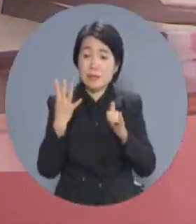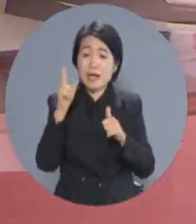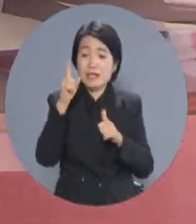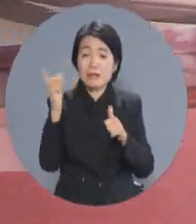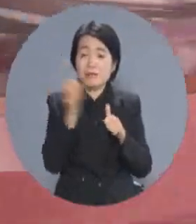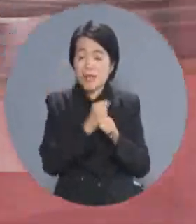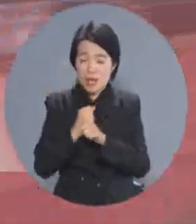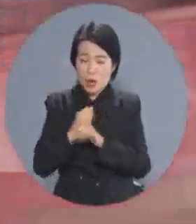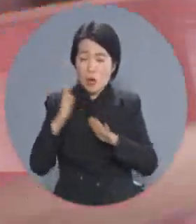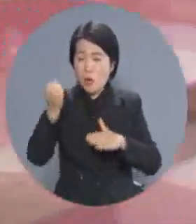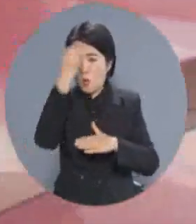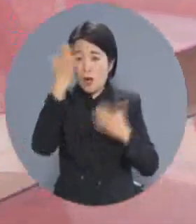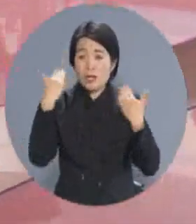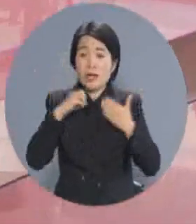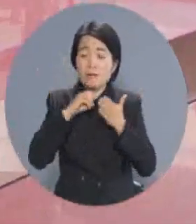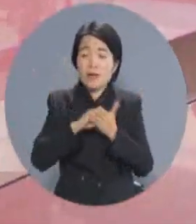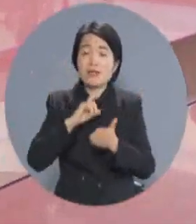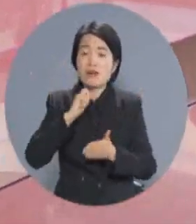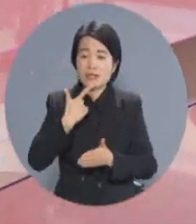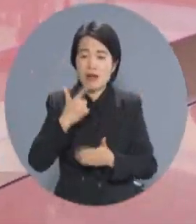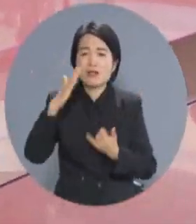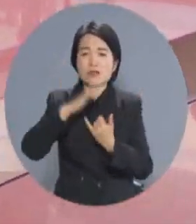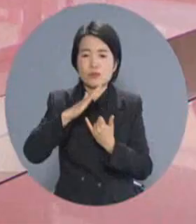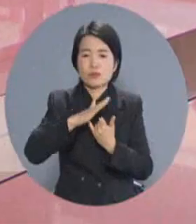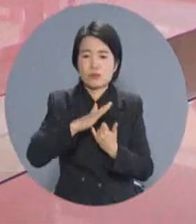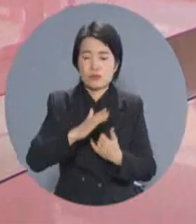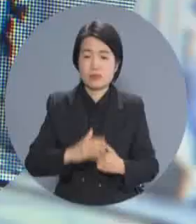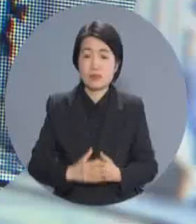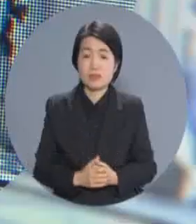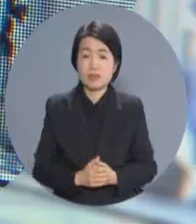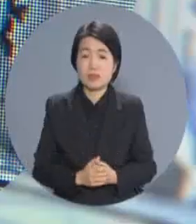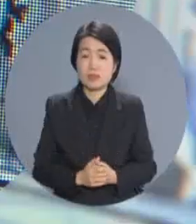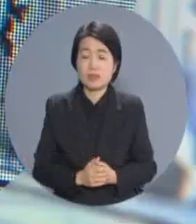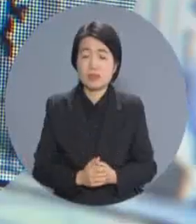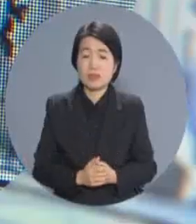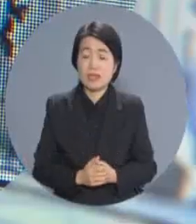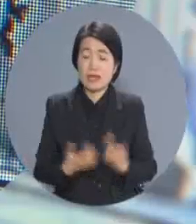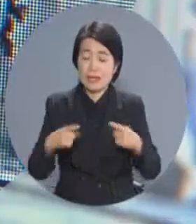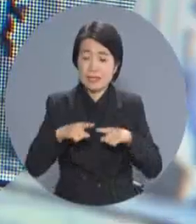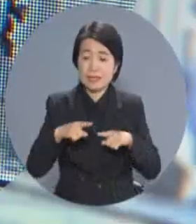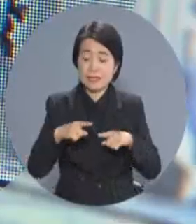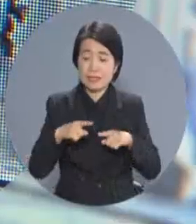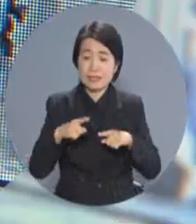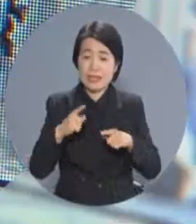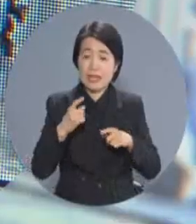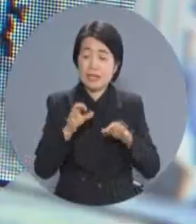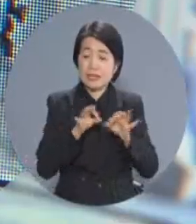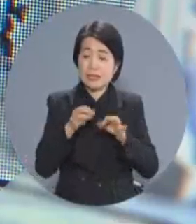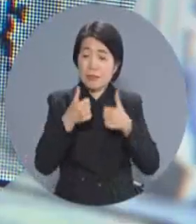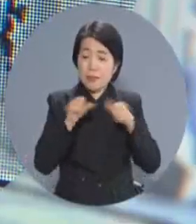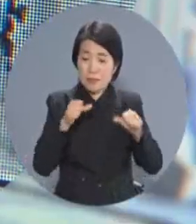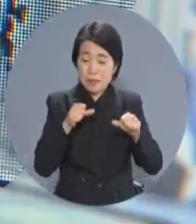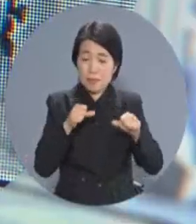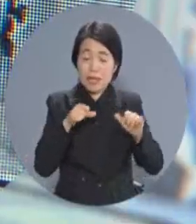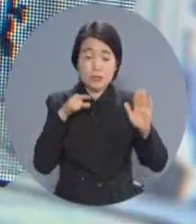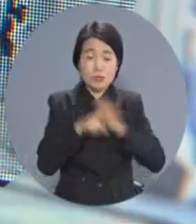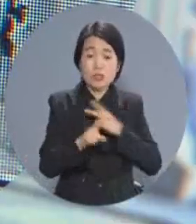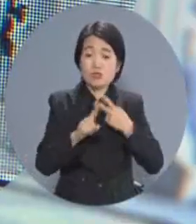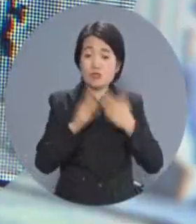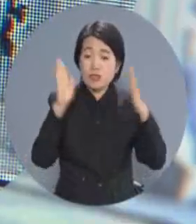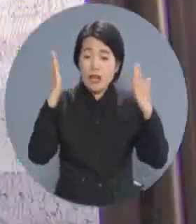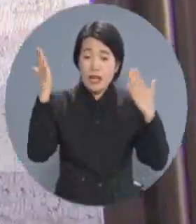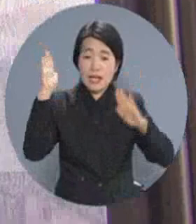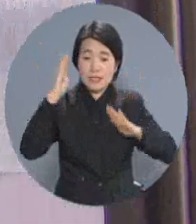올해 고등학교에 진학하는 16살 청소년이었습니다 또 함께 금은방을 부수고 들어간 15살 중학생도 오늘